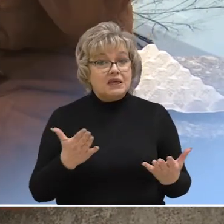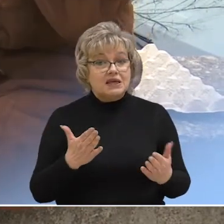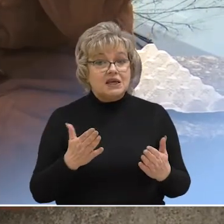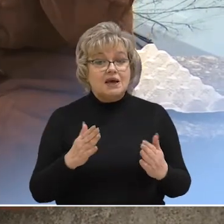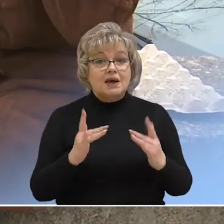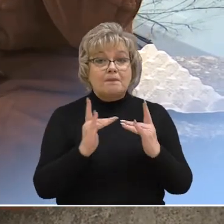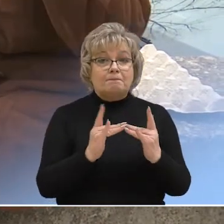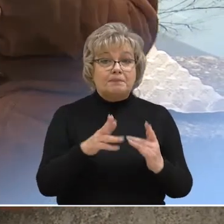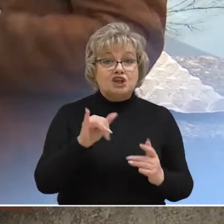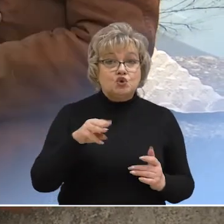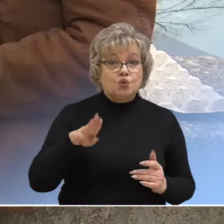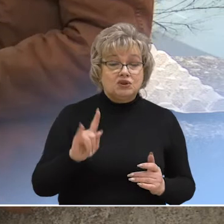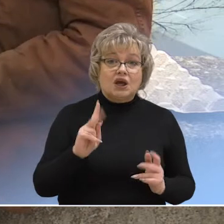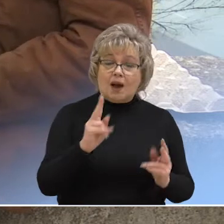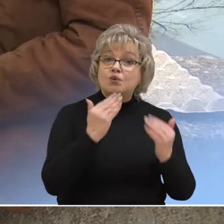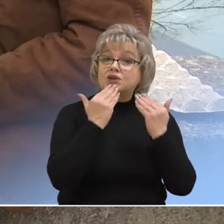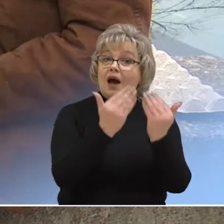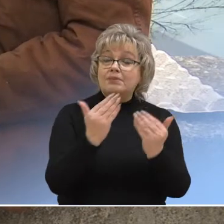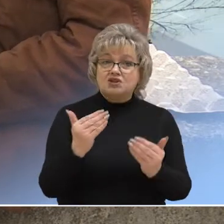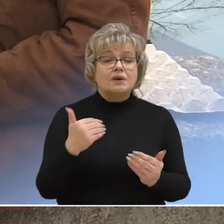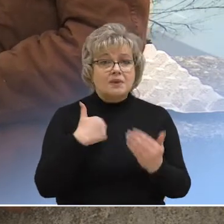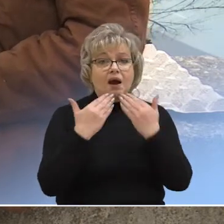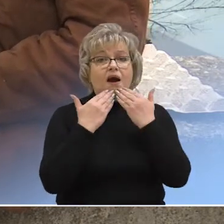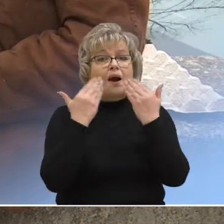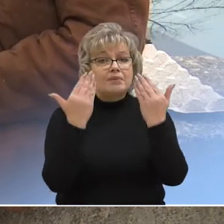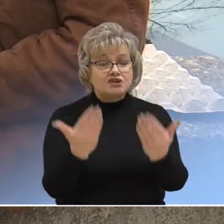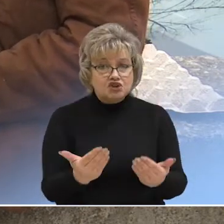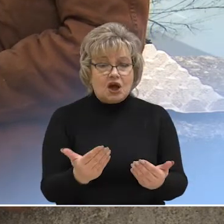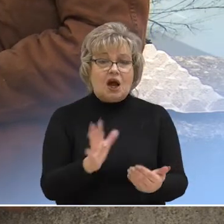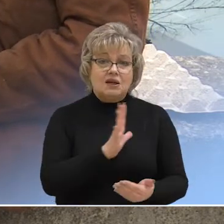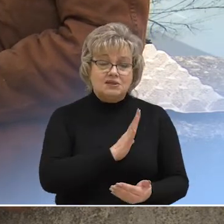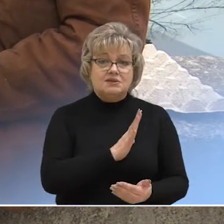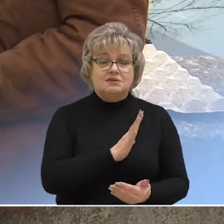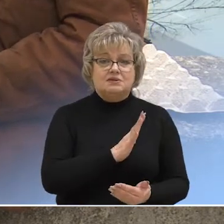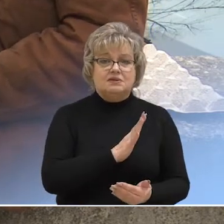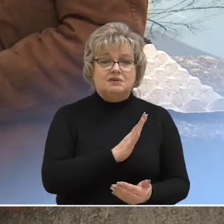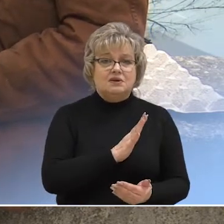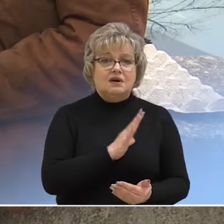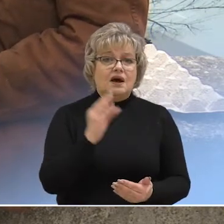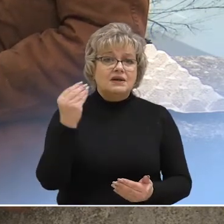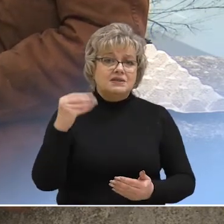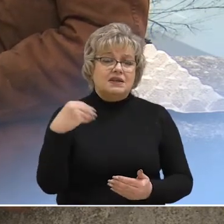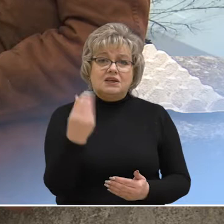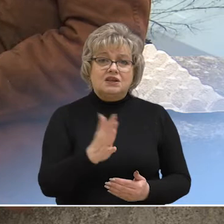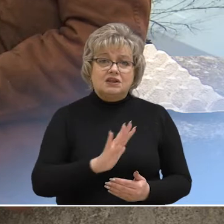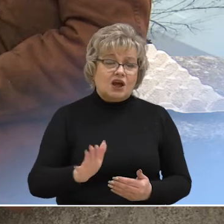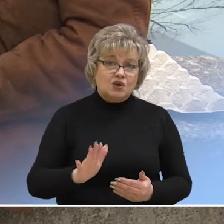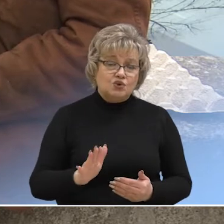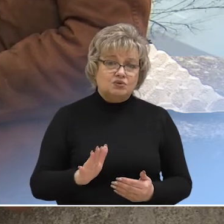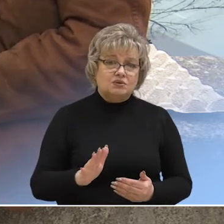приюты? Кому-то обращались? Обращались, не то там деньги не дают, во-вторых,